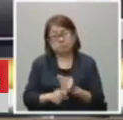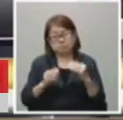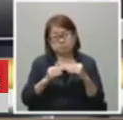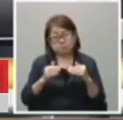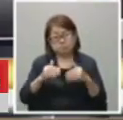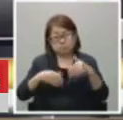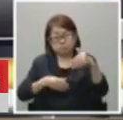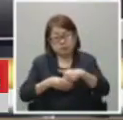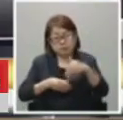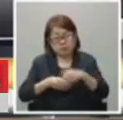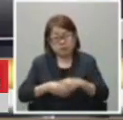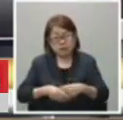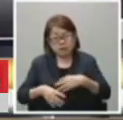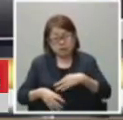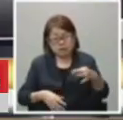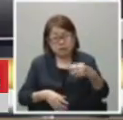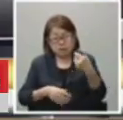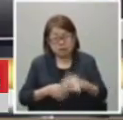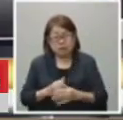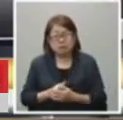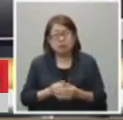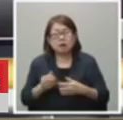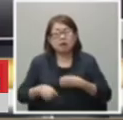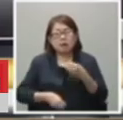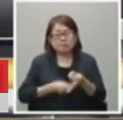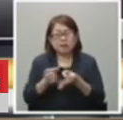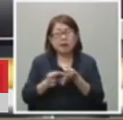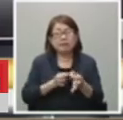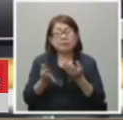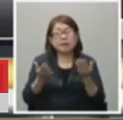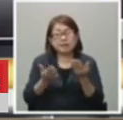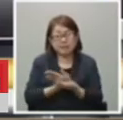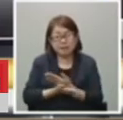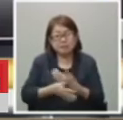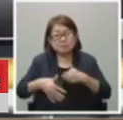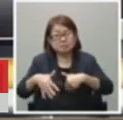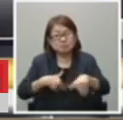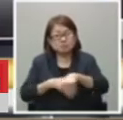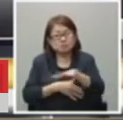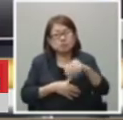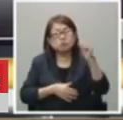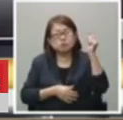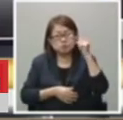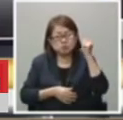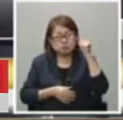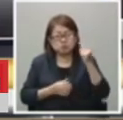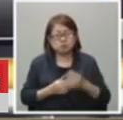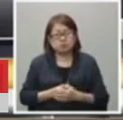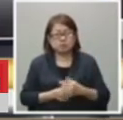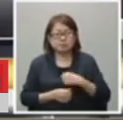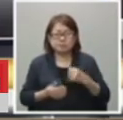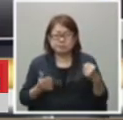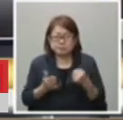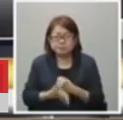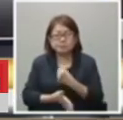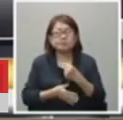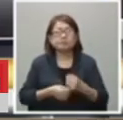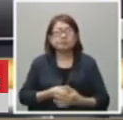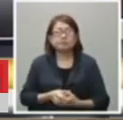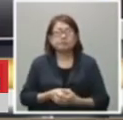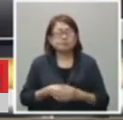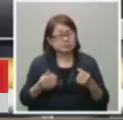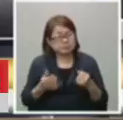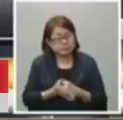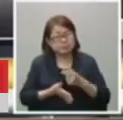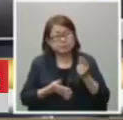แล้วผมไม่ต้องอธิบายแทนท่านนายกรัฐมนตรีครับประชาชนทั้งประเทศรู้แต่ผมเสียดายท่านนายกรัฐมนตรีน